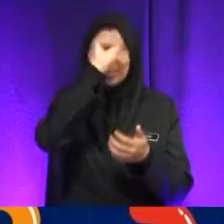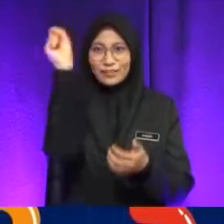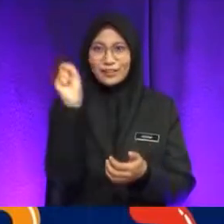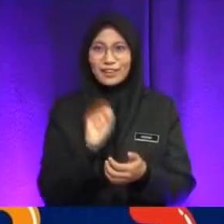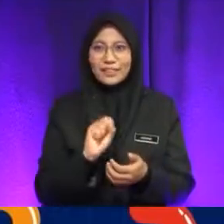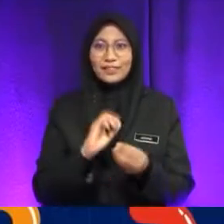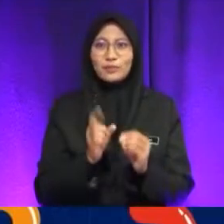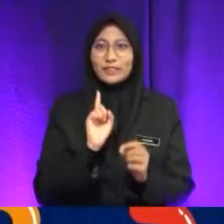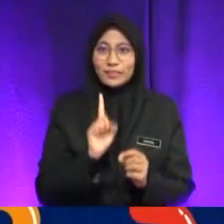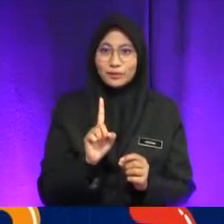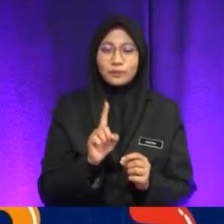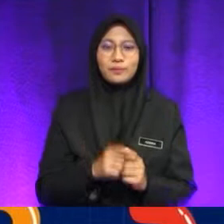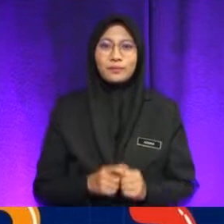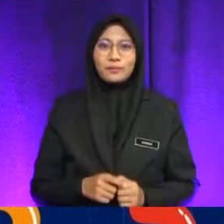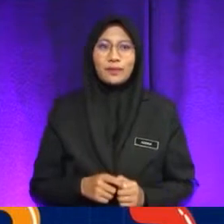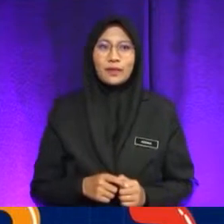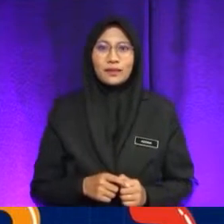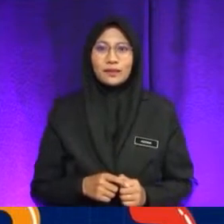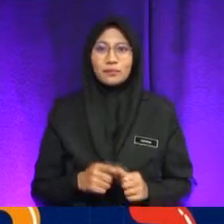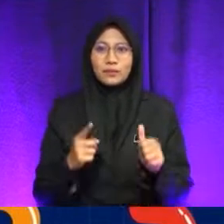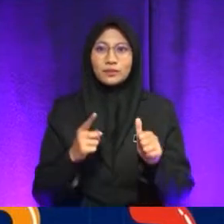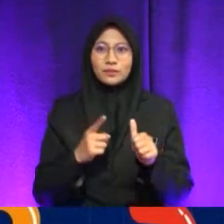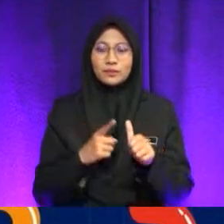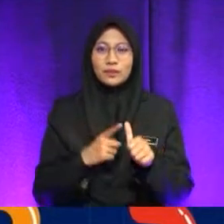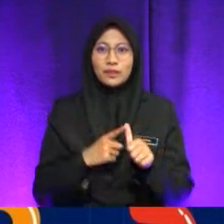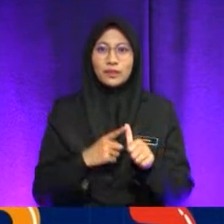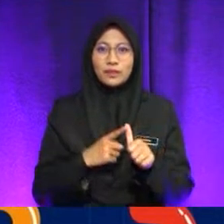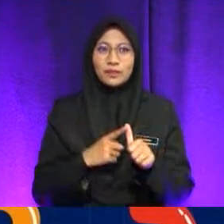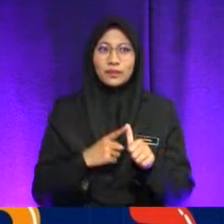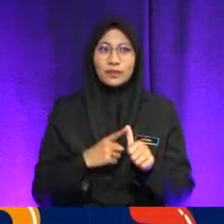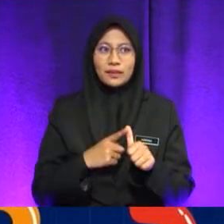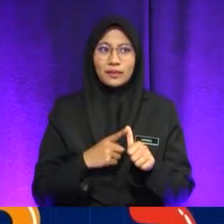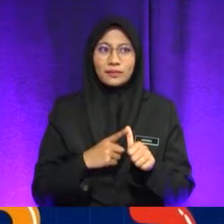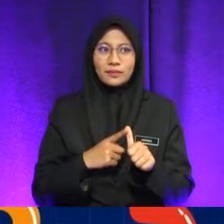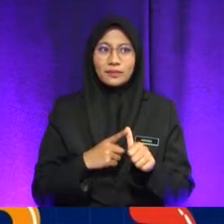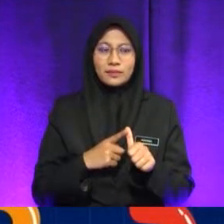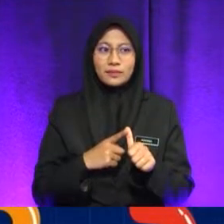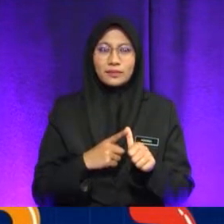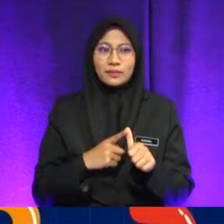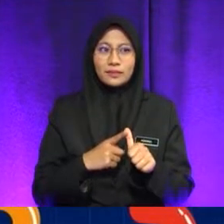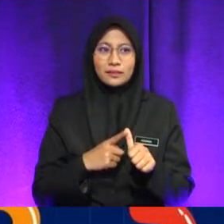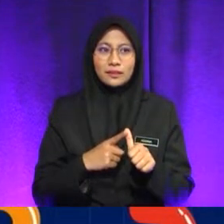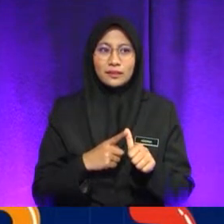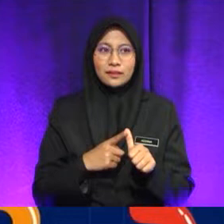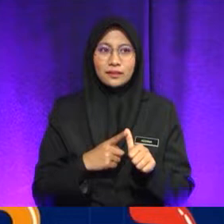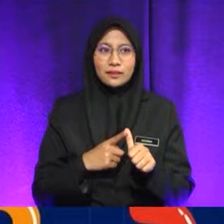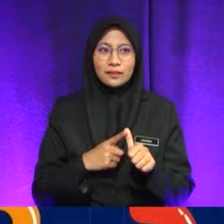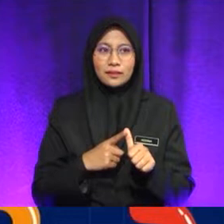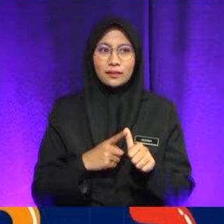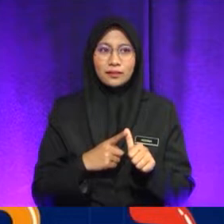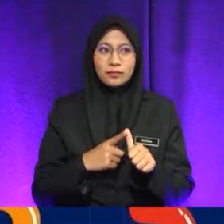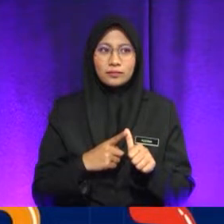dipikir daerah ke jadwal menunjukkan perubahan Produk ini tidak tahun 2010 berasaskan tauhid 2018